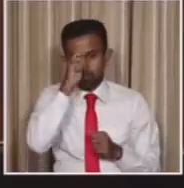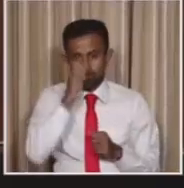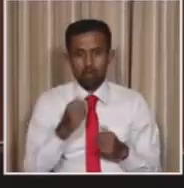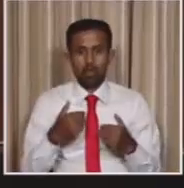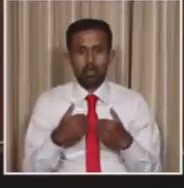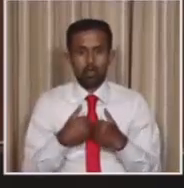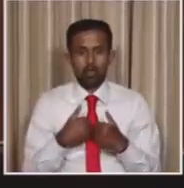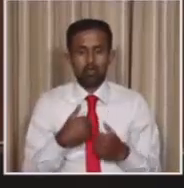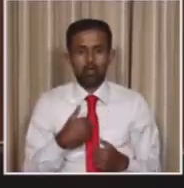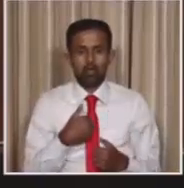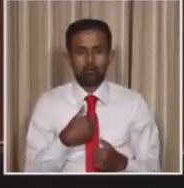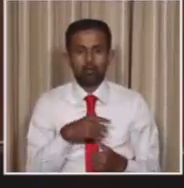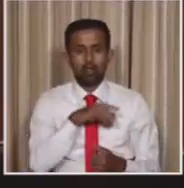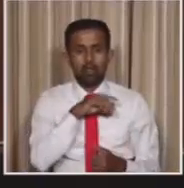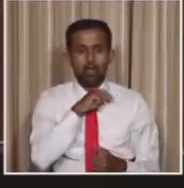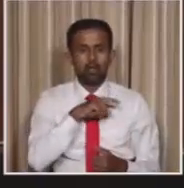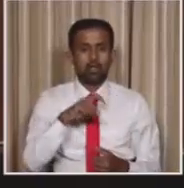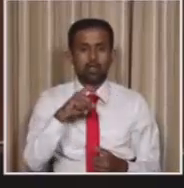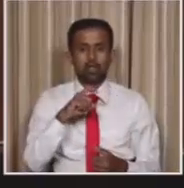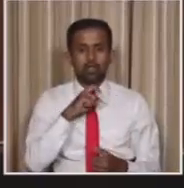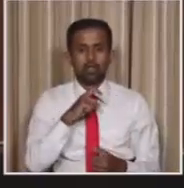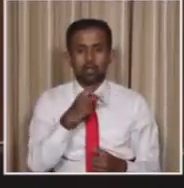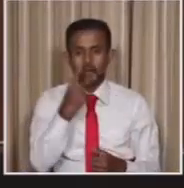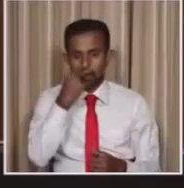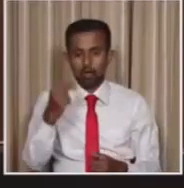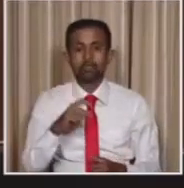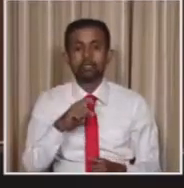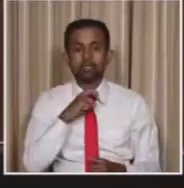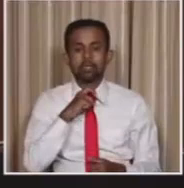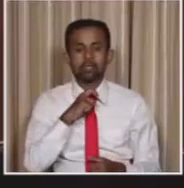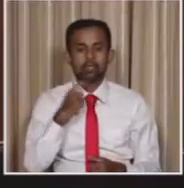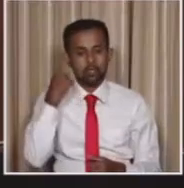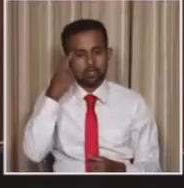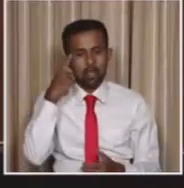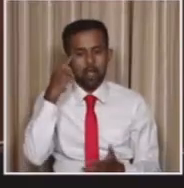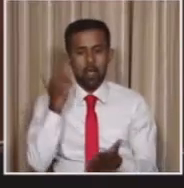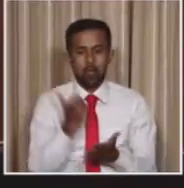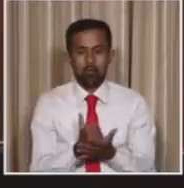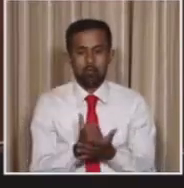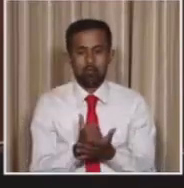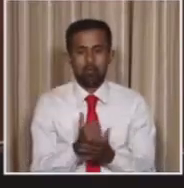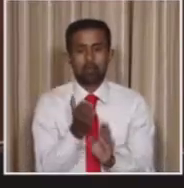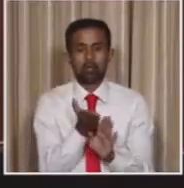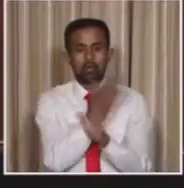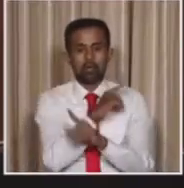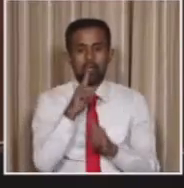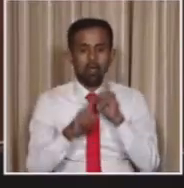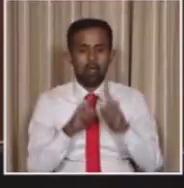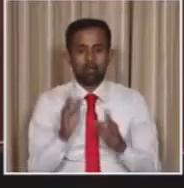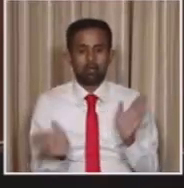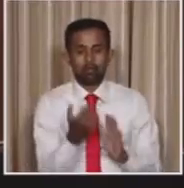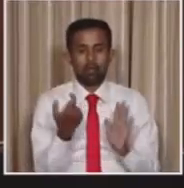අපිට බල්ලෝ බිරුවට කමන්නේ මේ නරි හූ කියනකොට තමයි හිතට අමාරු මොකද මේ ඊට ඉස්සෙල්ලා කතා කරලා ගියා